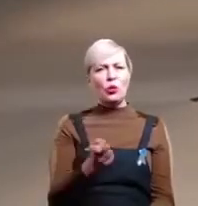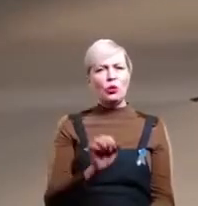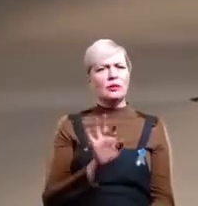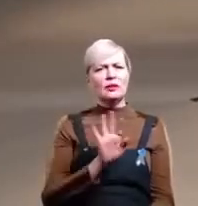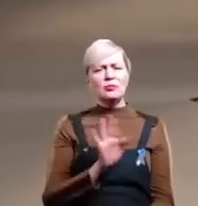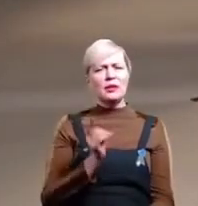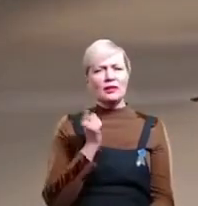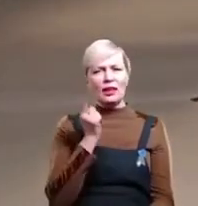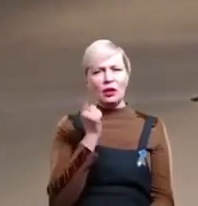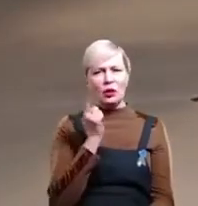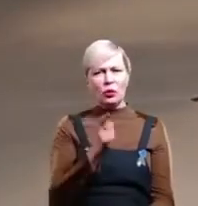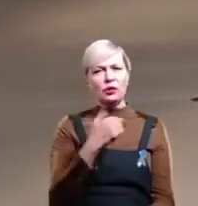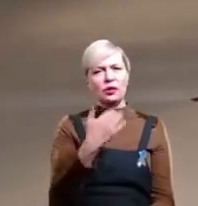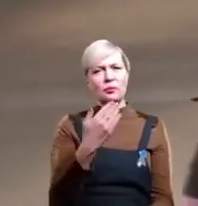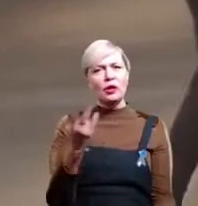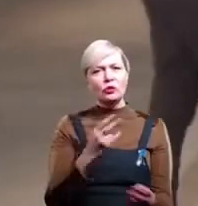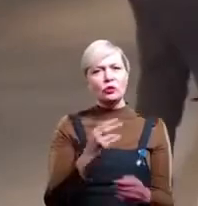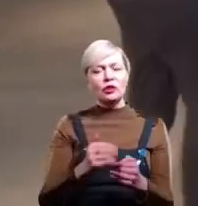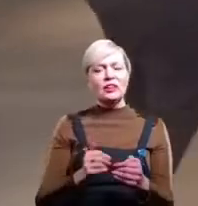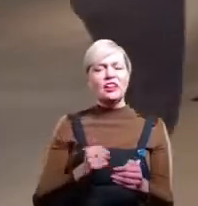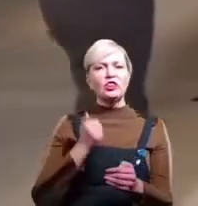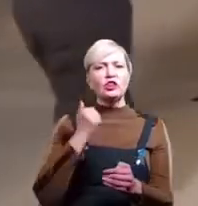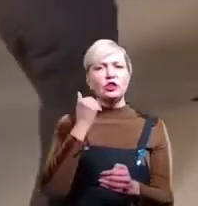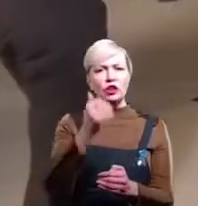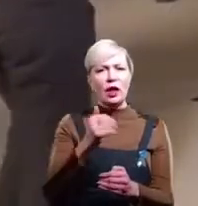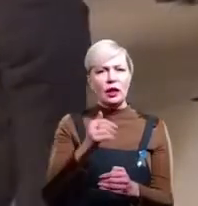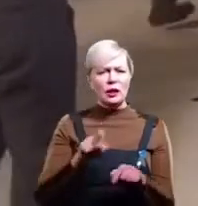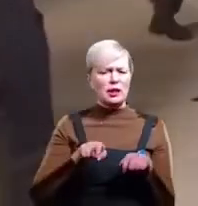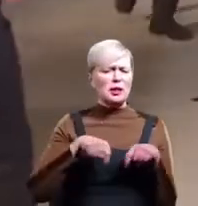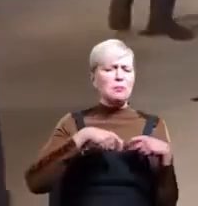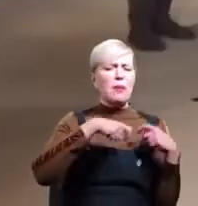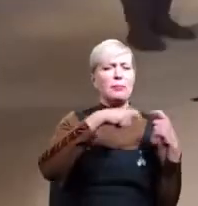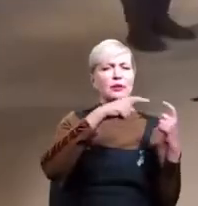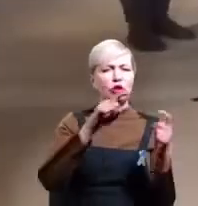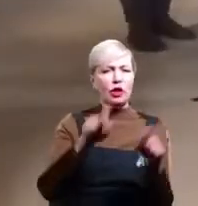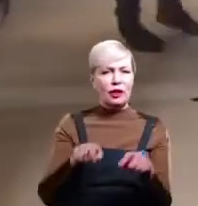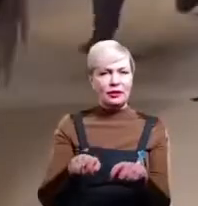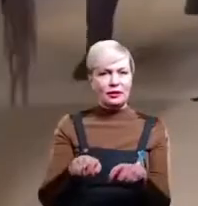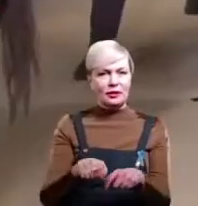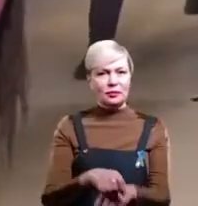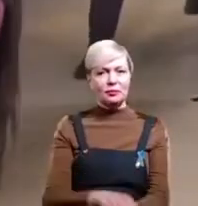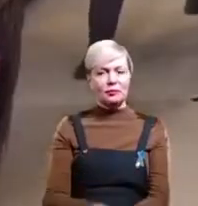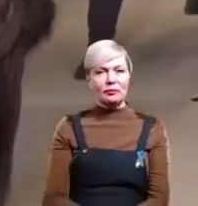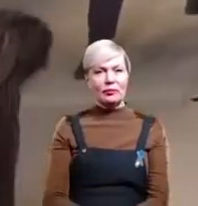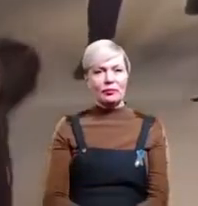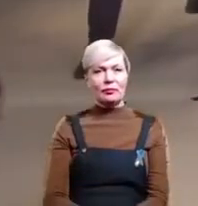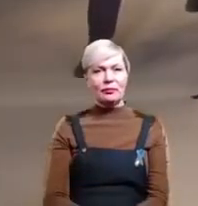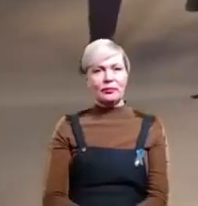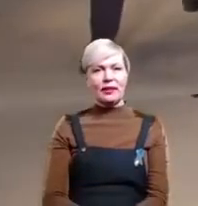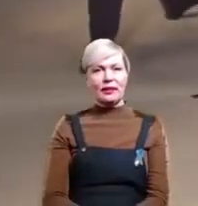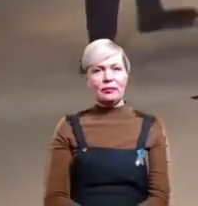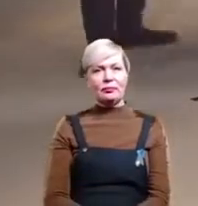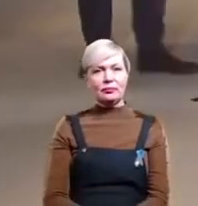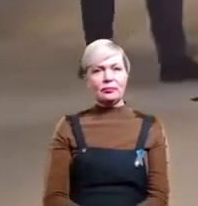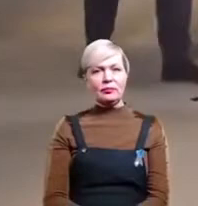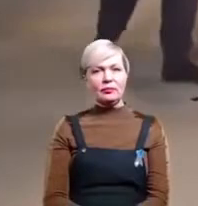там не столько далеко, как тебе нужно просто делать шаг и просто побежать. Там.